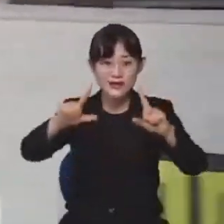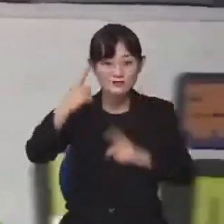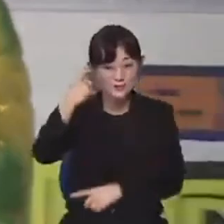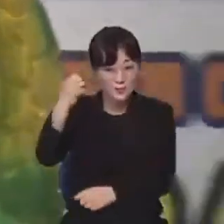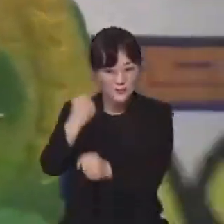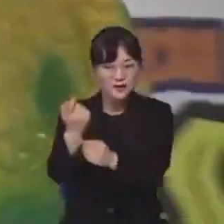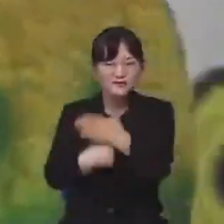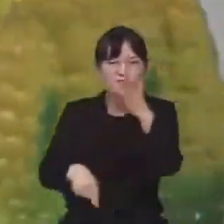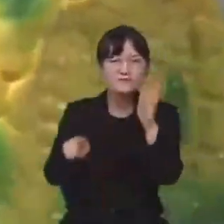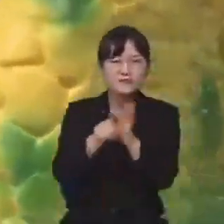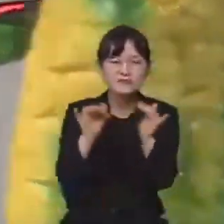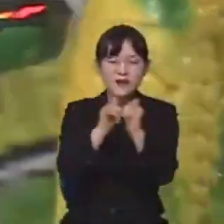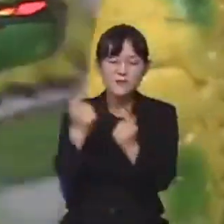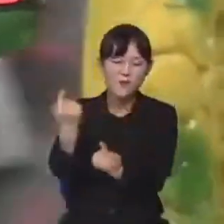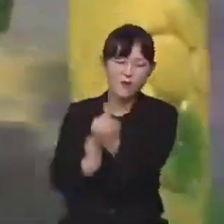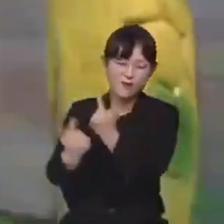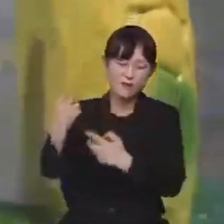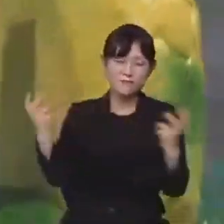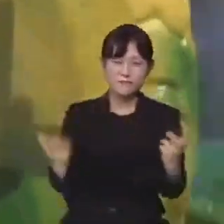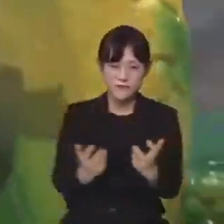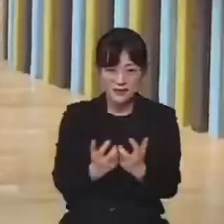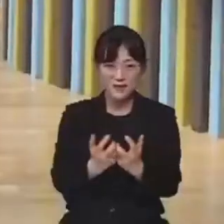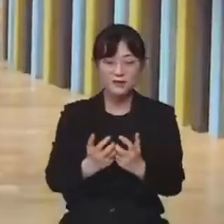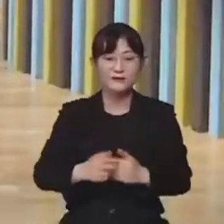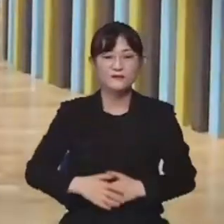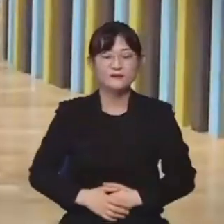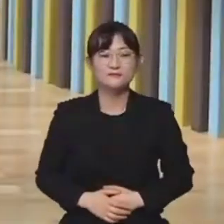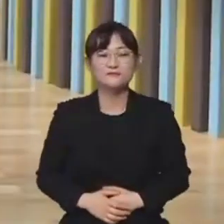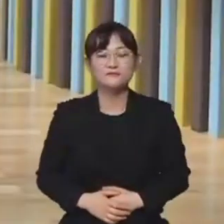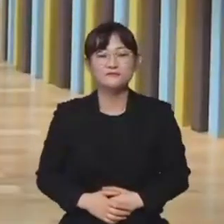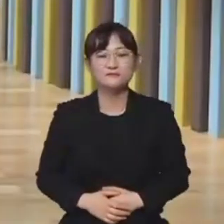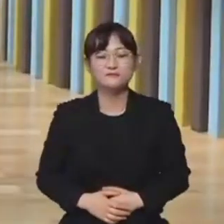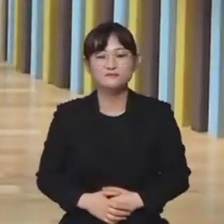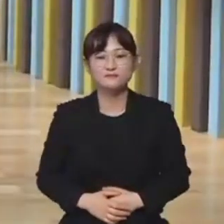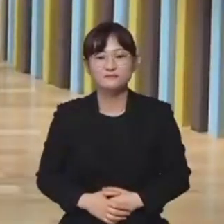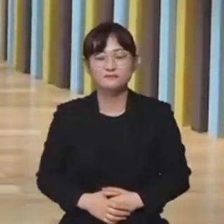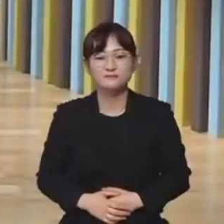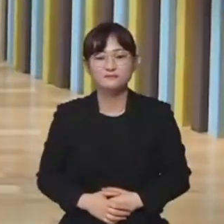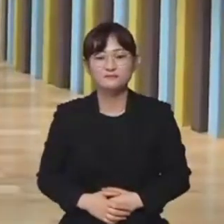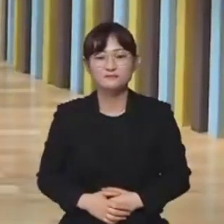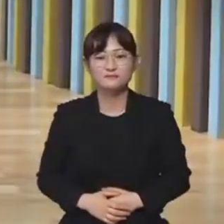가족들로 하루 종일 북적였습니다. KBC 정의진입니다.